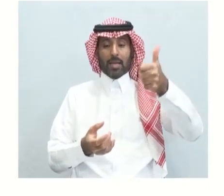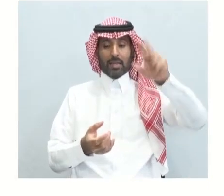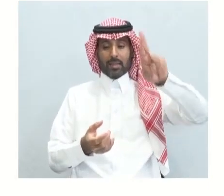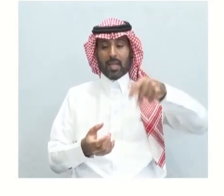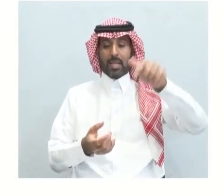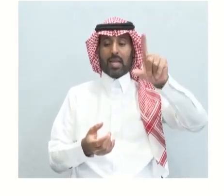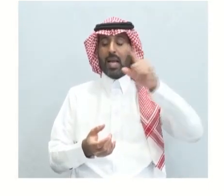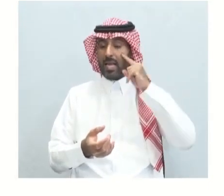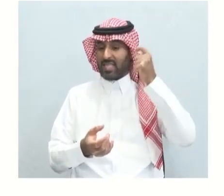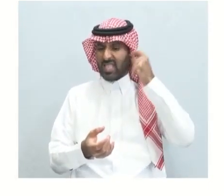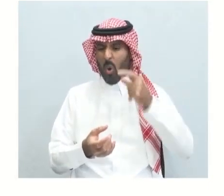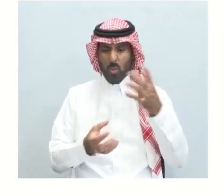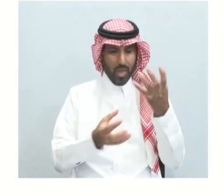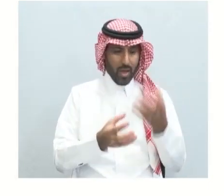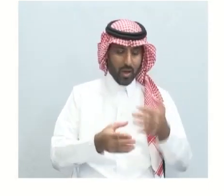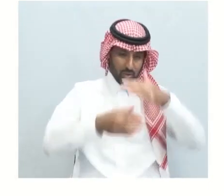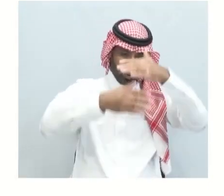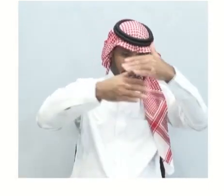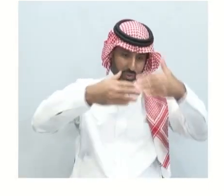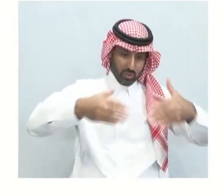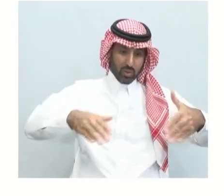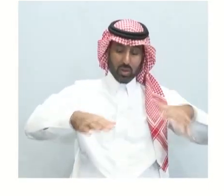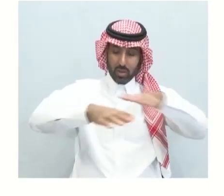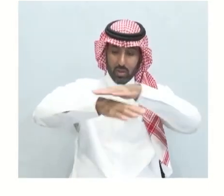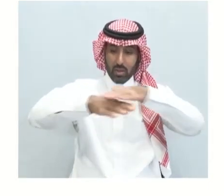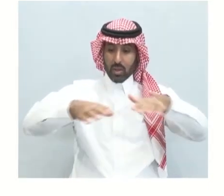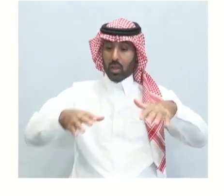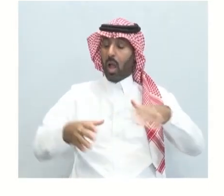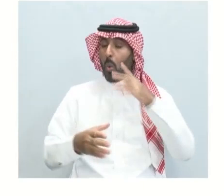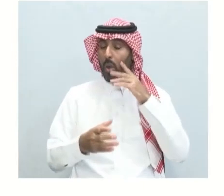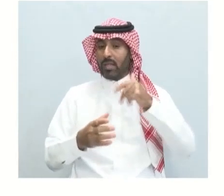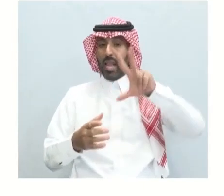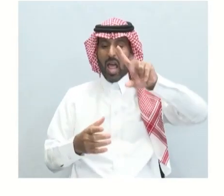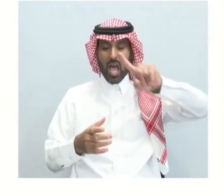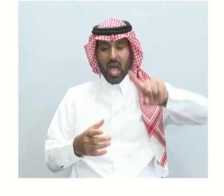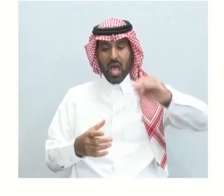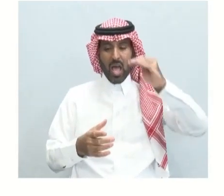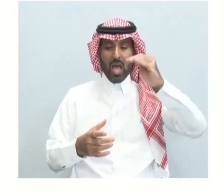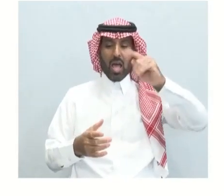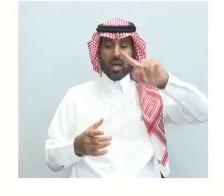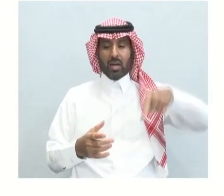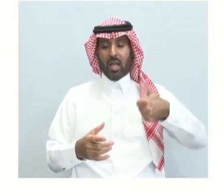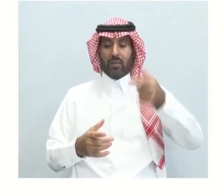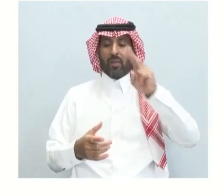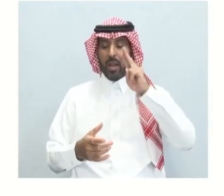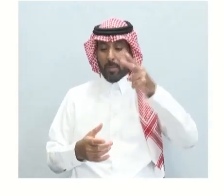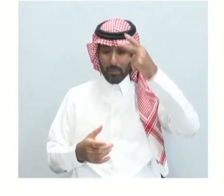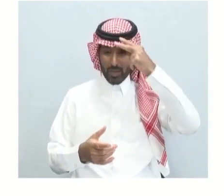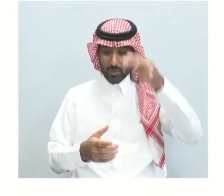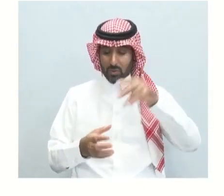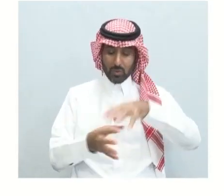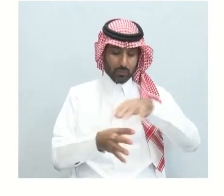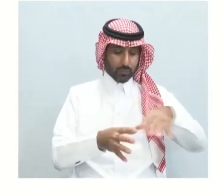تغطيها وقد تكونت الحرات في اراضي المملكه العربيه السعوديه خلال فتره تتراوح ما